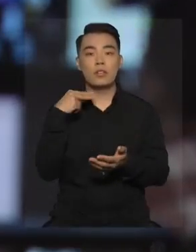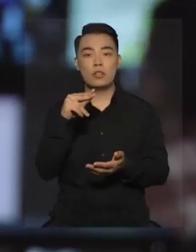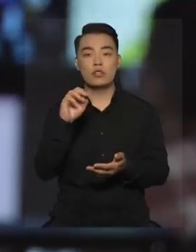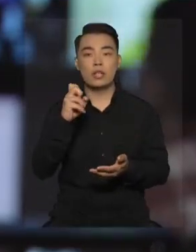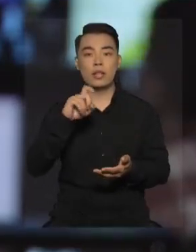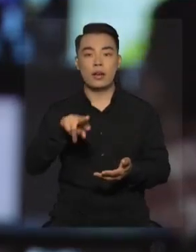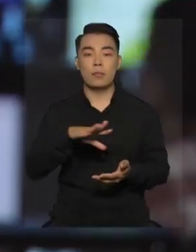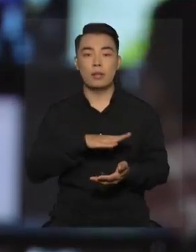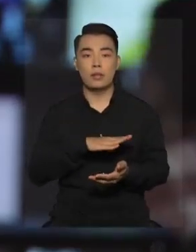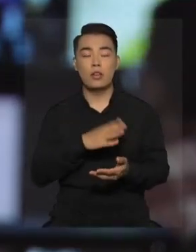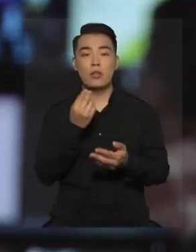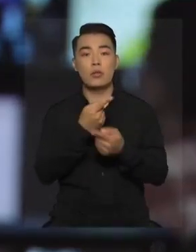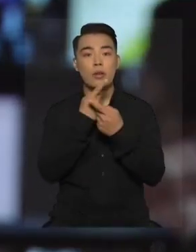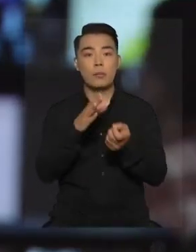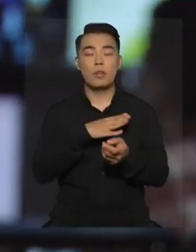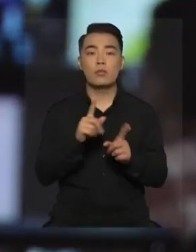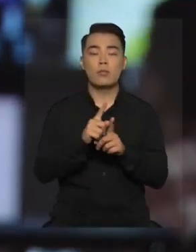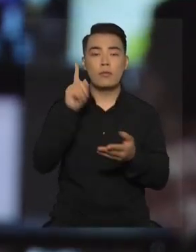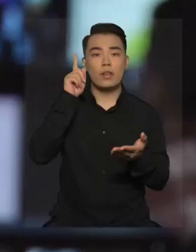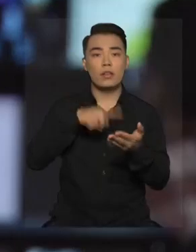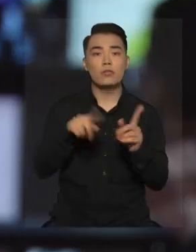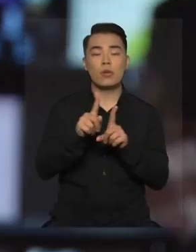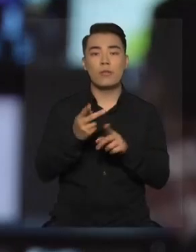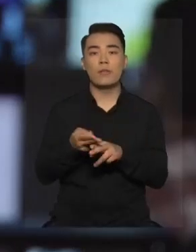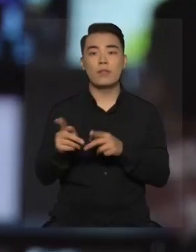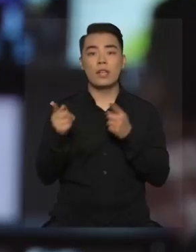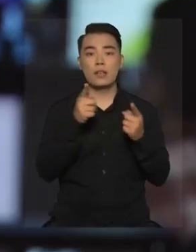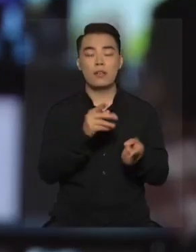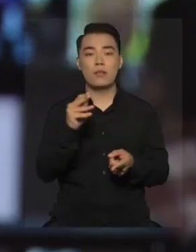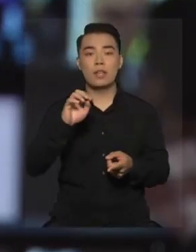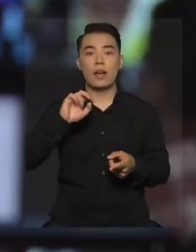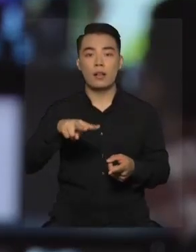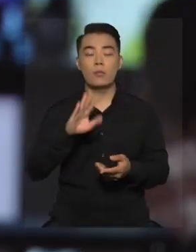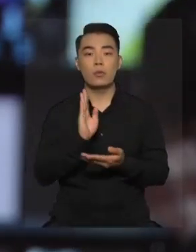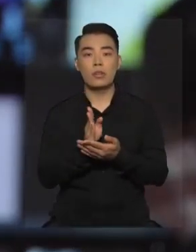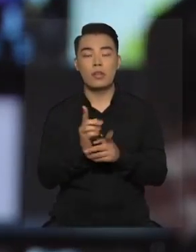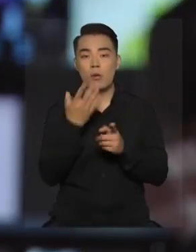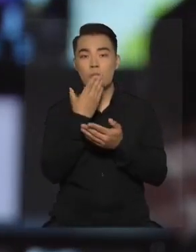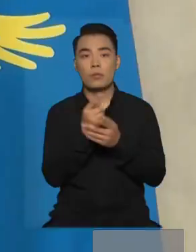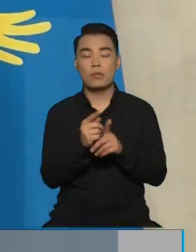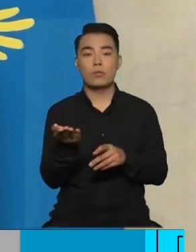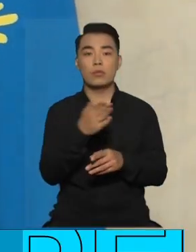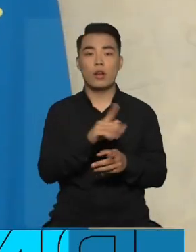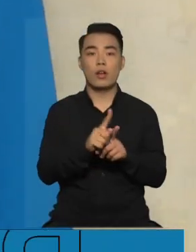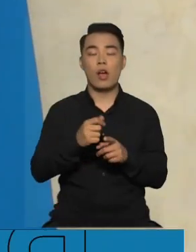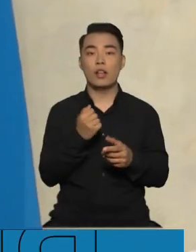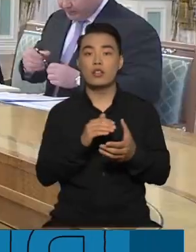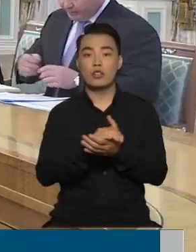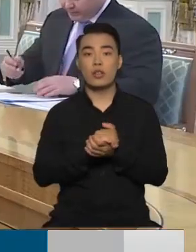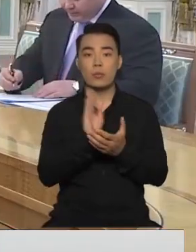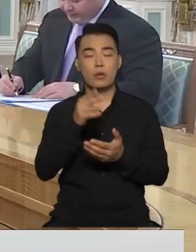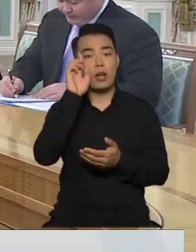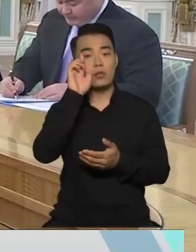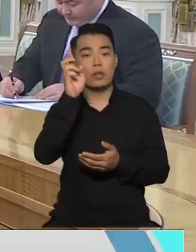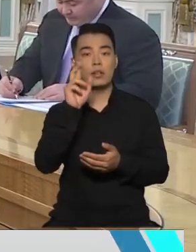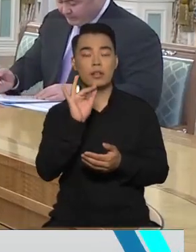Чехии. Также выразил уверенность в том, что визит Фиалы будет способствовать укреплению двусторонних отношений между